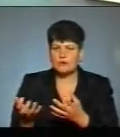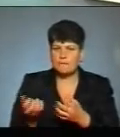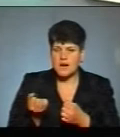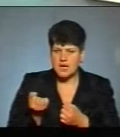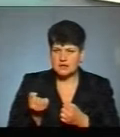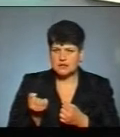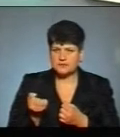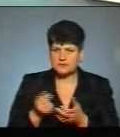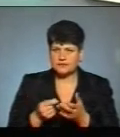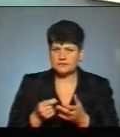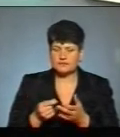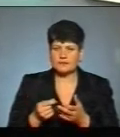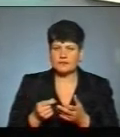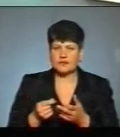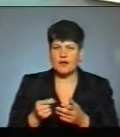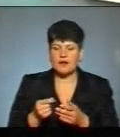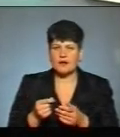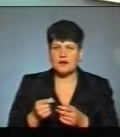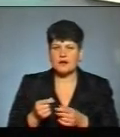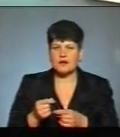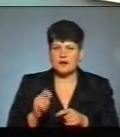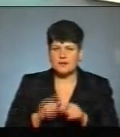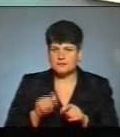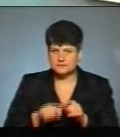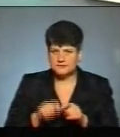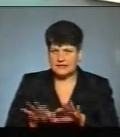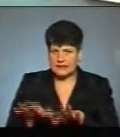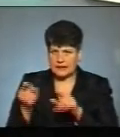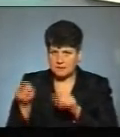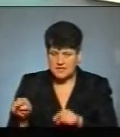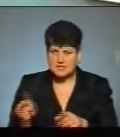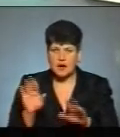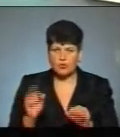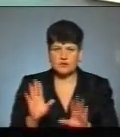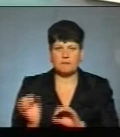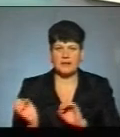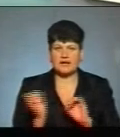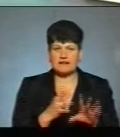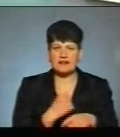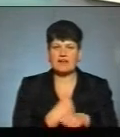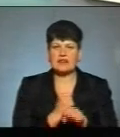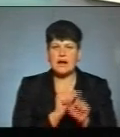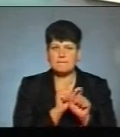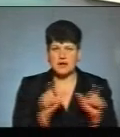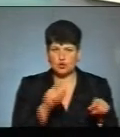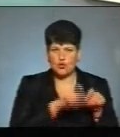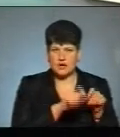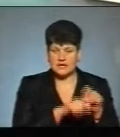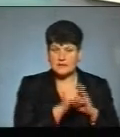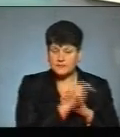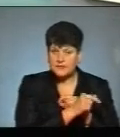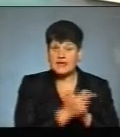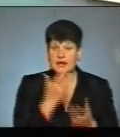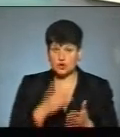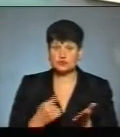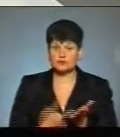безпосередньо мазок на місці. Ось. І тоді передавати цей весь біоматеріал в лабораторний центр. І вже якщо